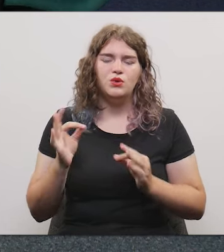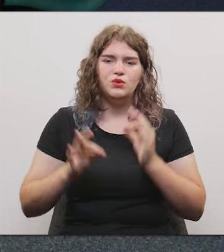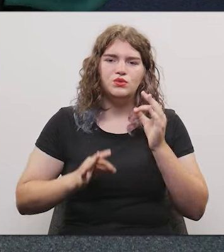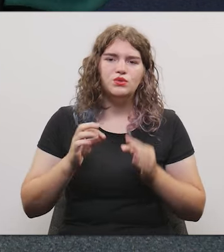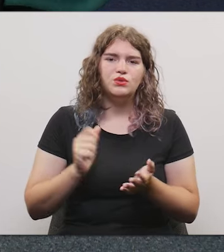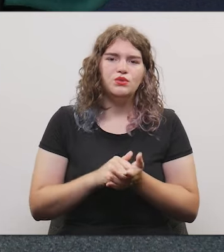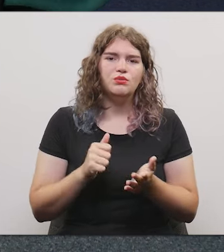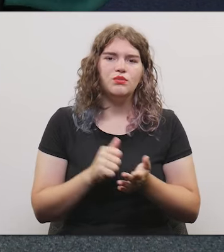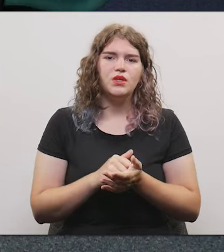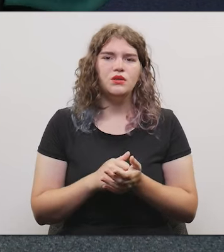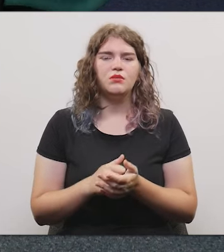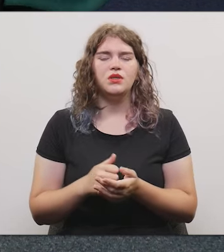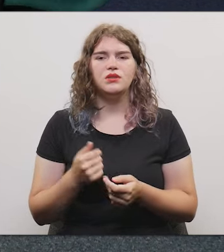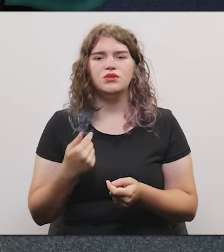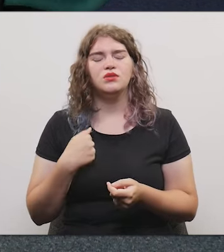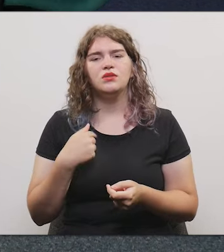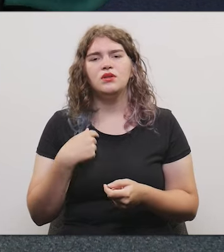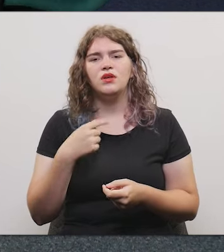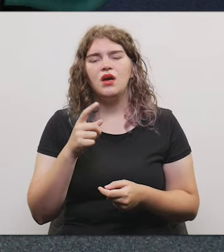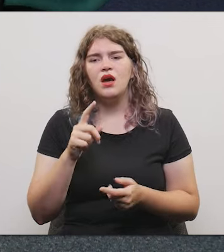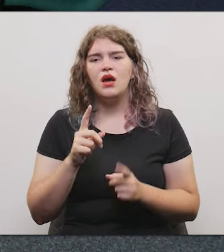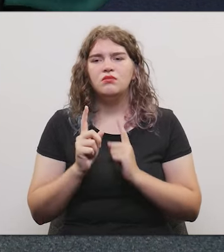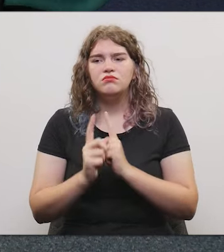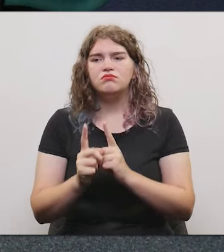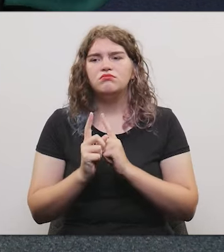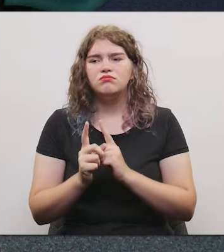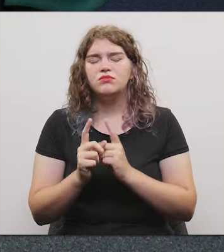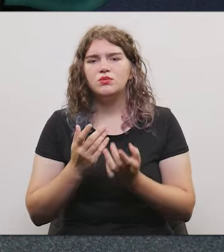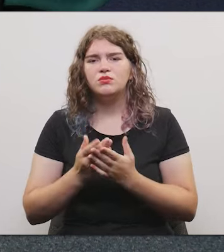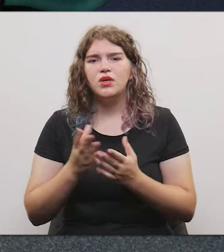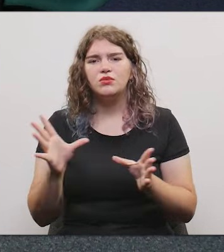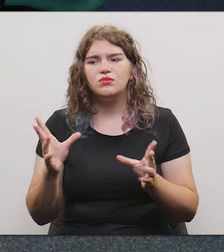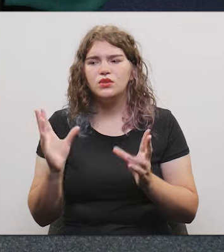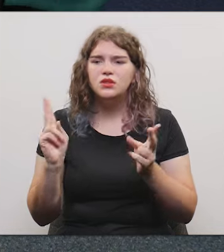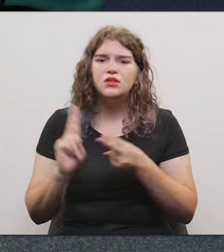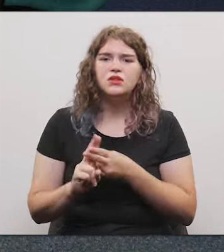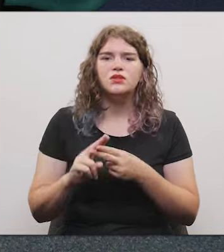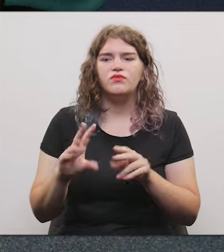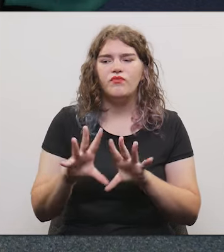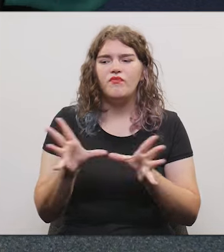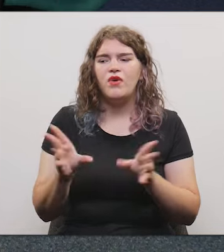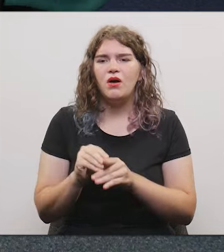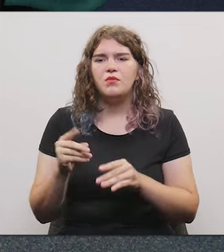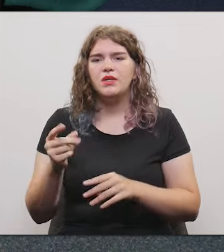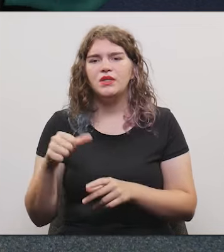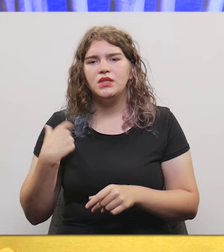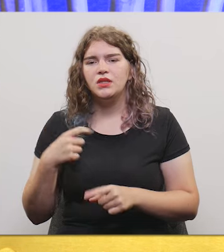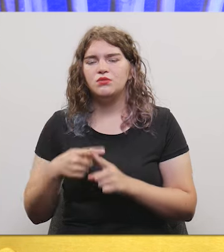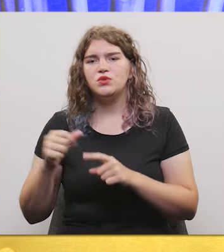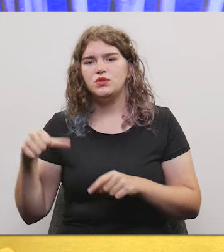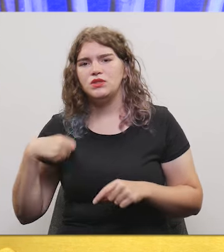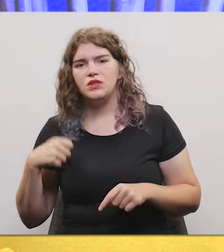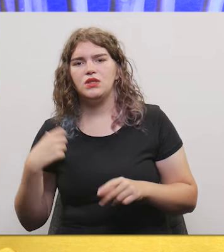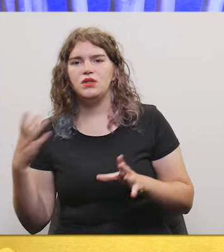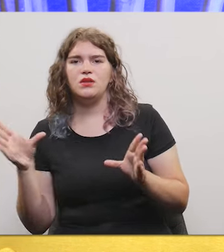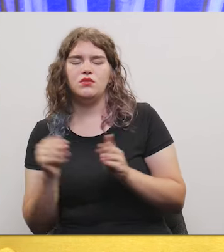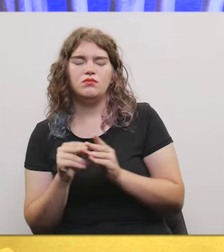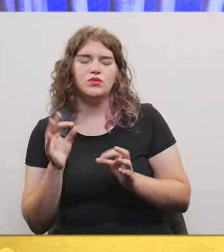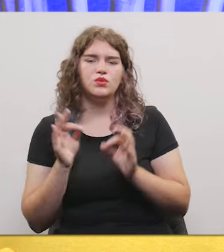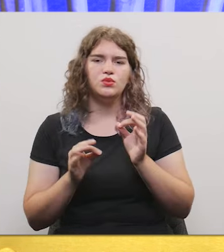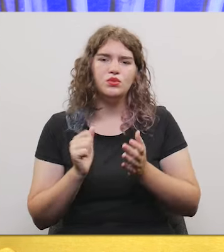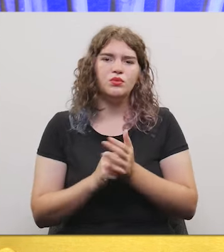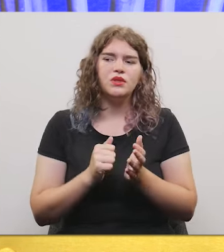studiu biblic și a început să țină tot felul de întâlniri cu tinerii și cu familiile tinere, să facă